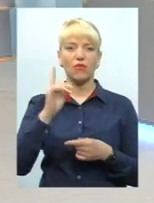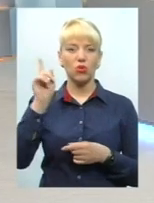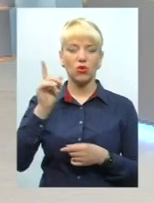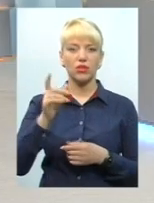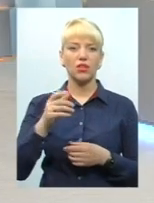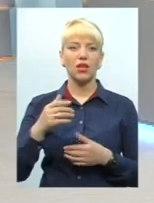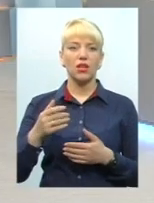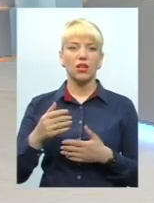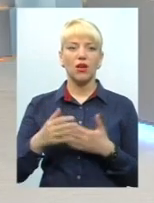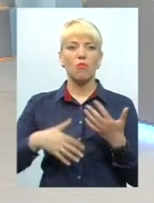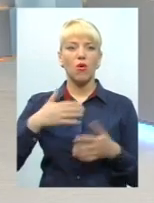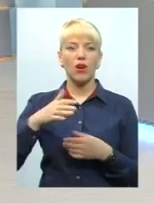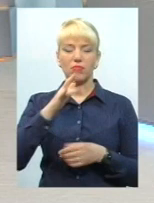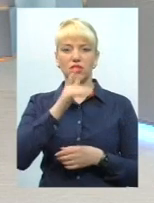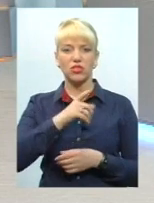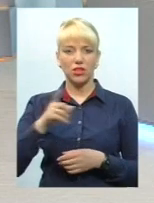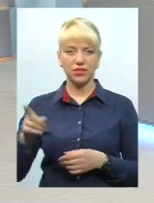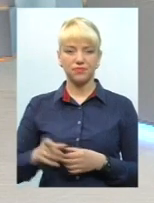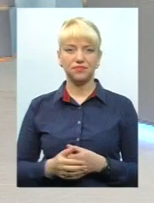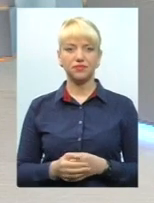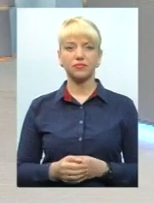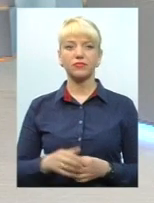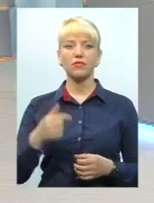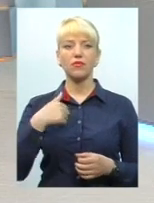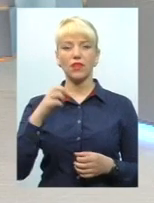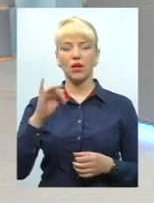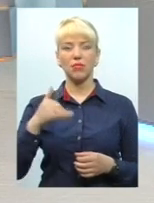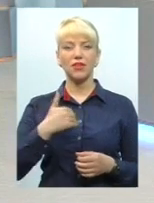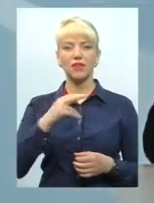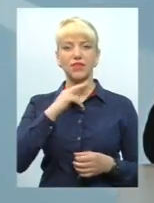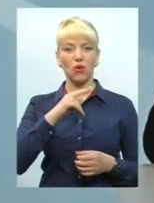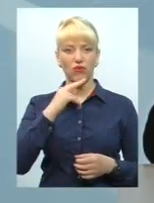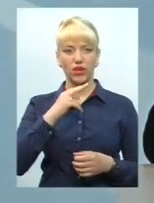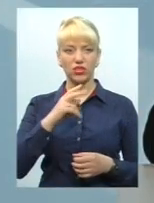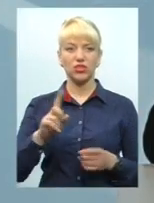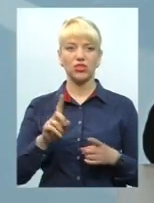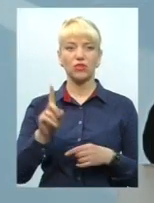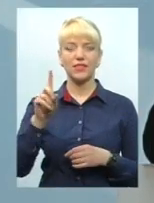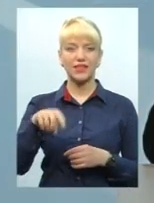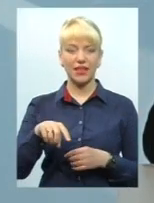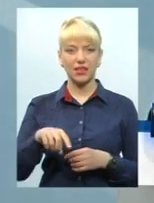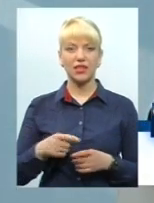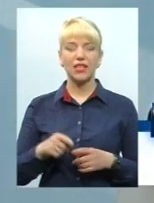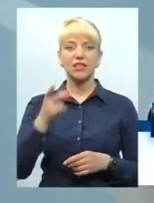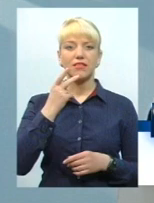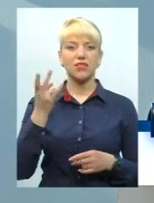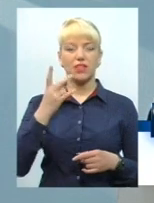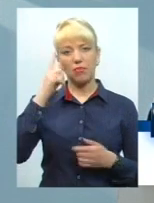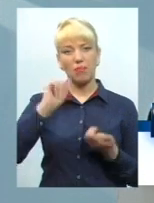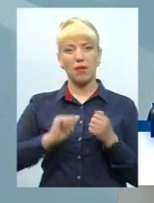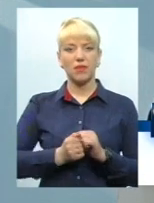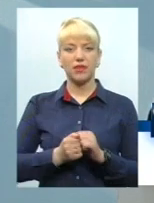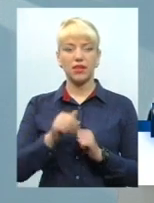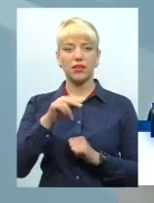Ви знаєте, мені, я хотів би одразу зауважити, що все-таки завжди потрібно пам'ятати